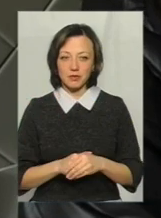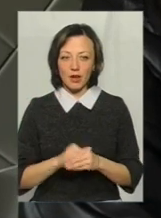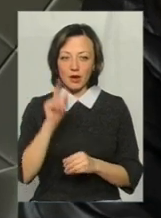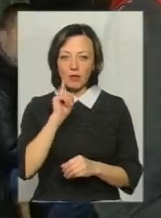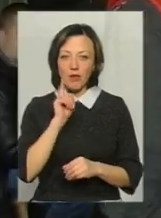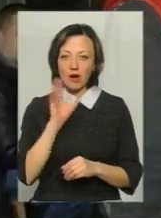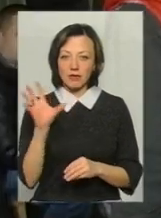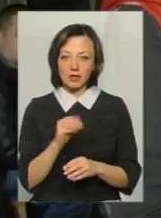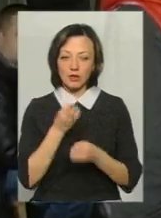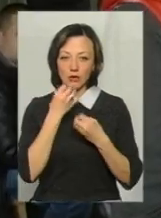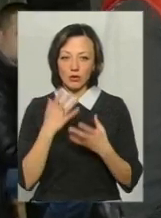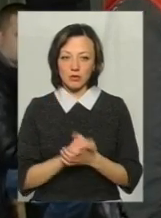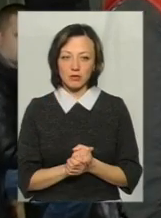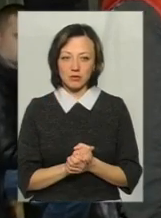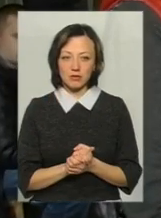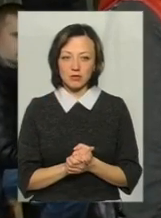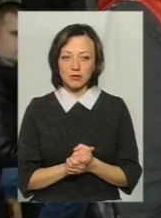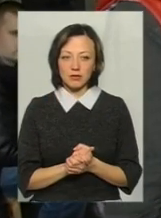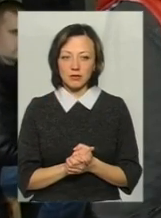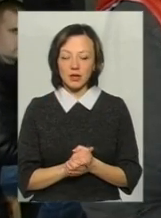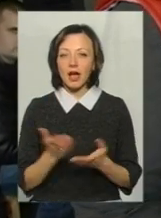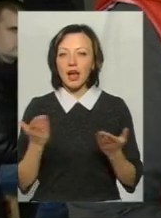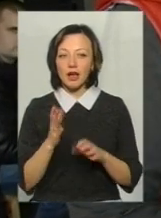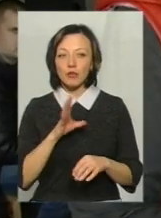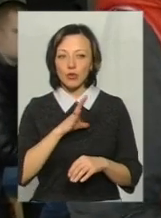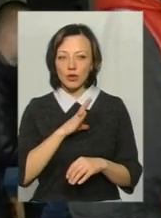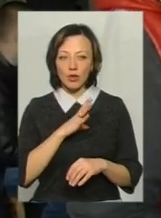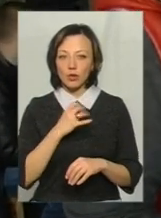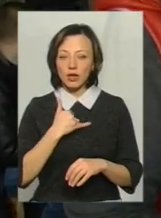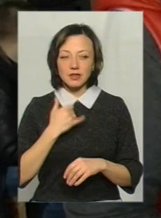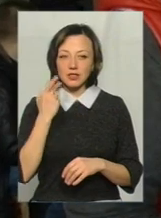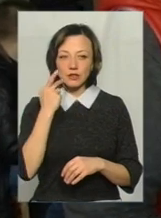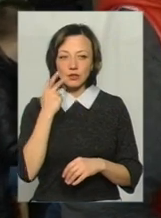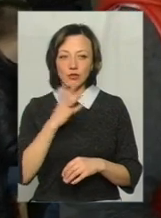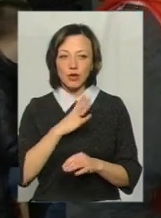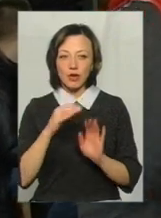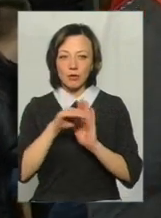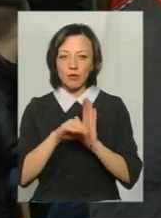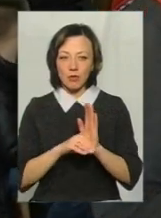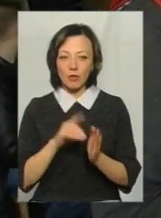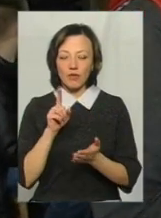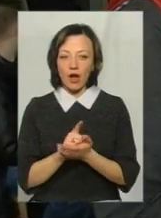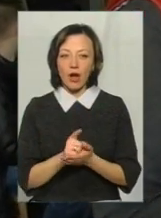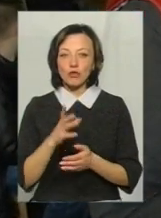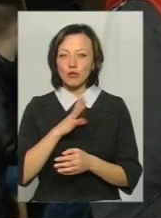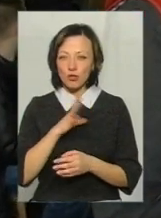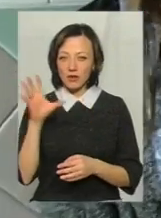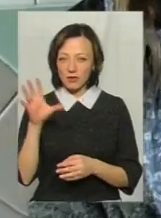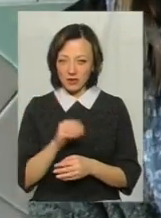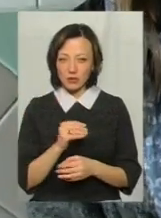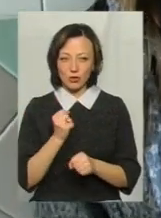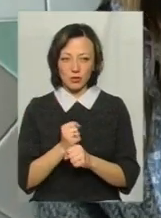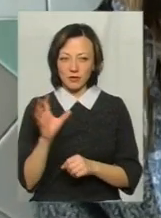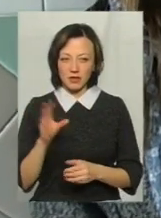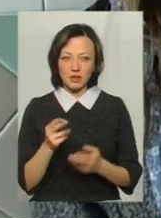все добре. Які були на даний момент поки що? У нас не завжди були ті, що нам по розкладу. А ті, що були, в нас всі зроблені. Так,